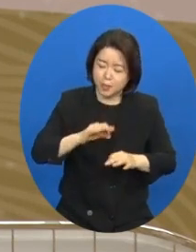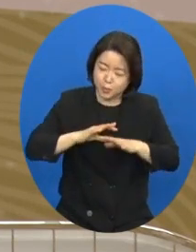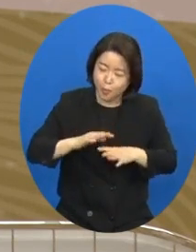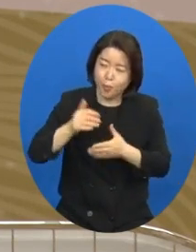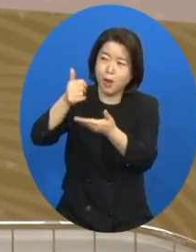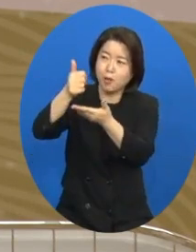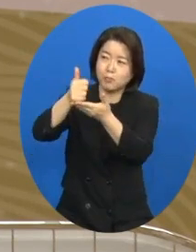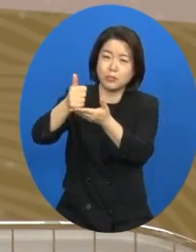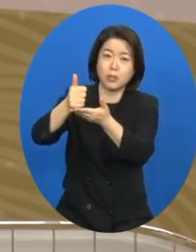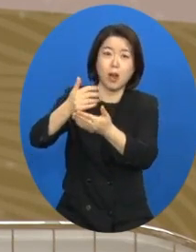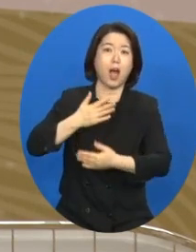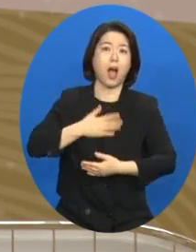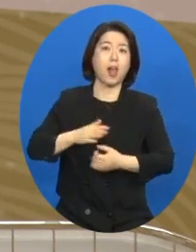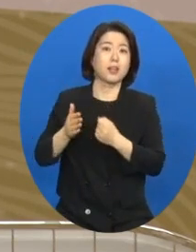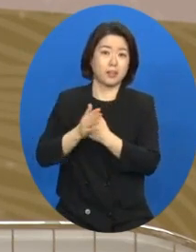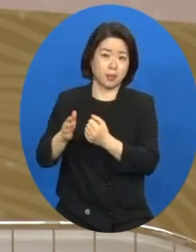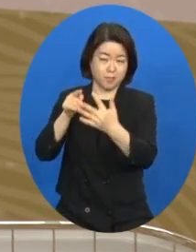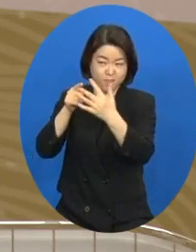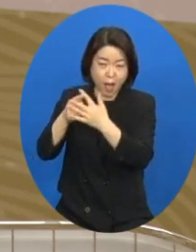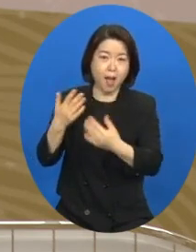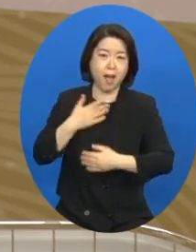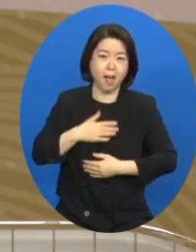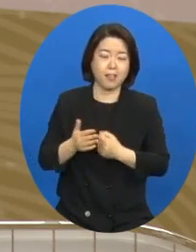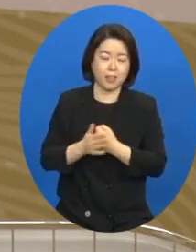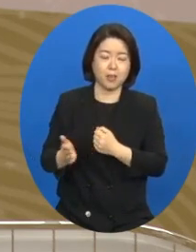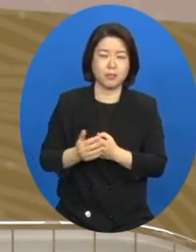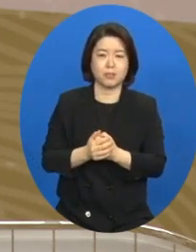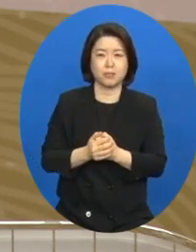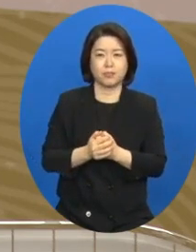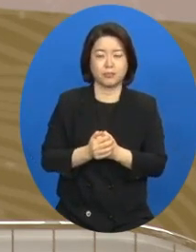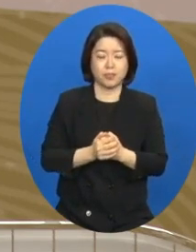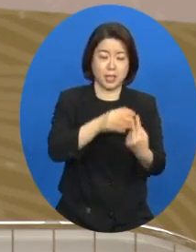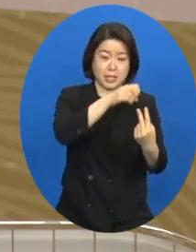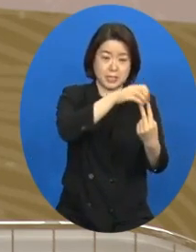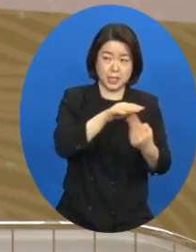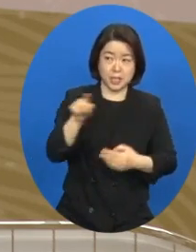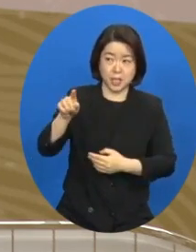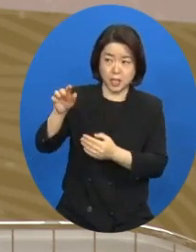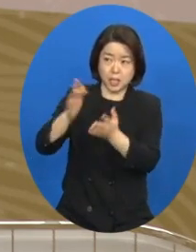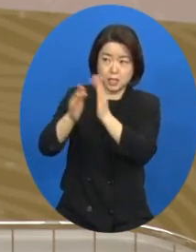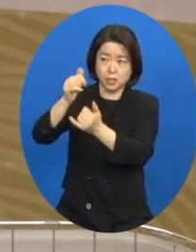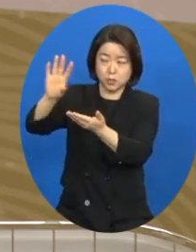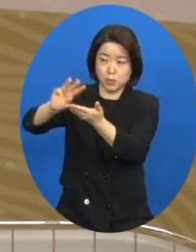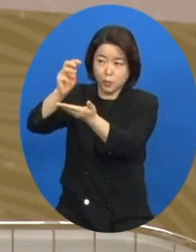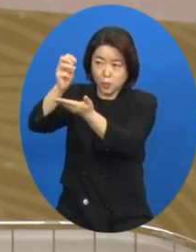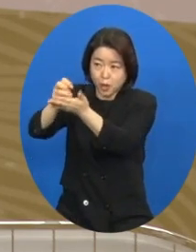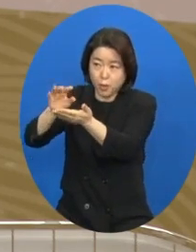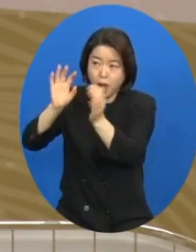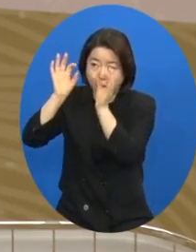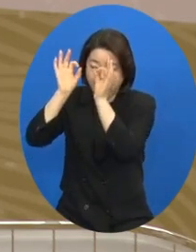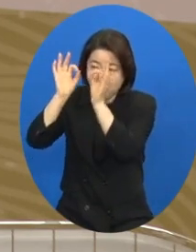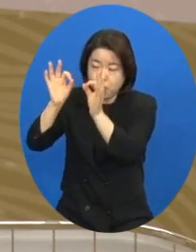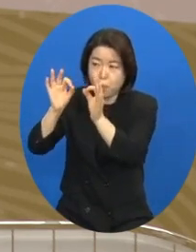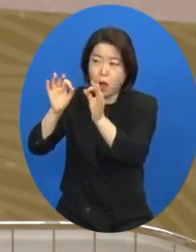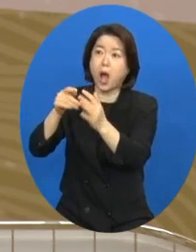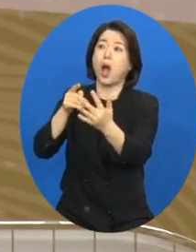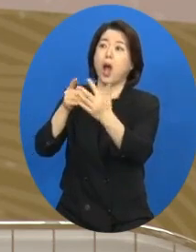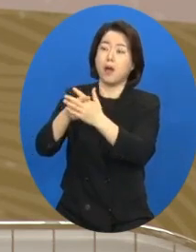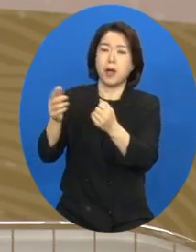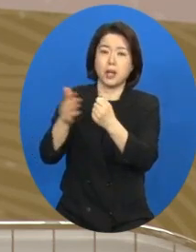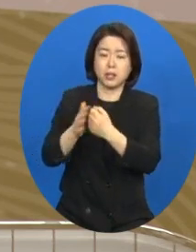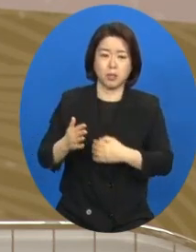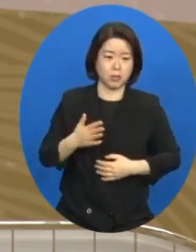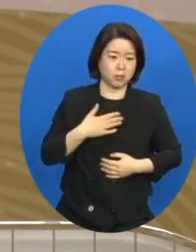알았기 때문이에요 세례와 니 예수님이 메시아 인 것을 그거 알아 보고 나니까 자기는 어떻게 되어서 아무